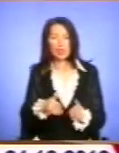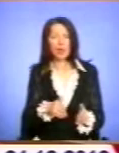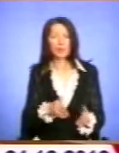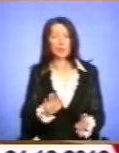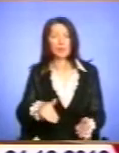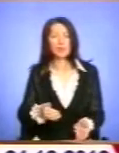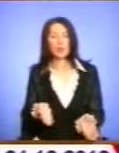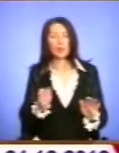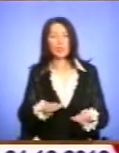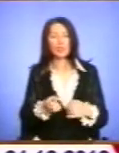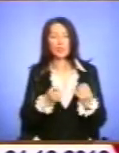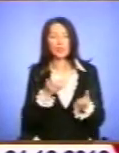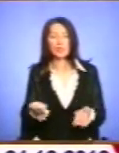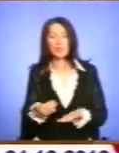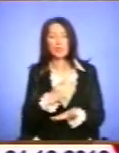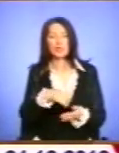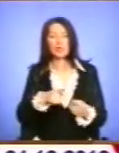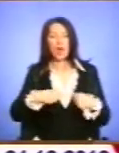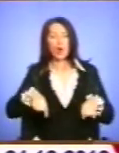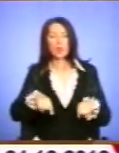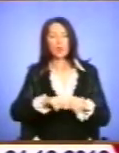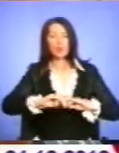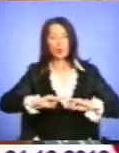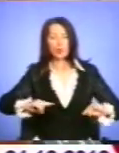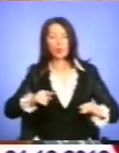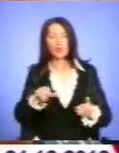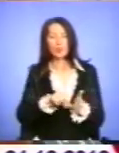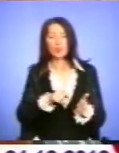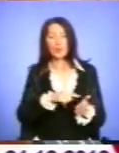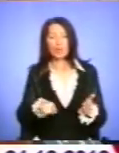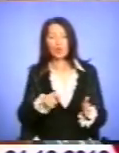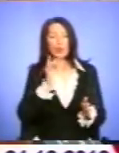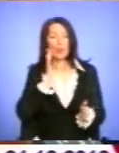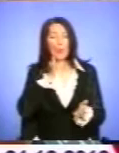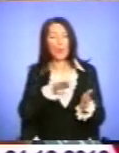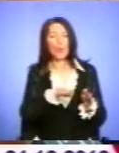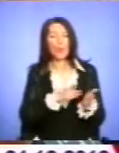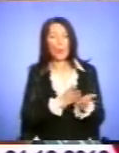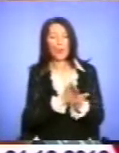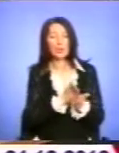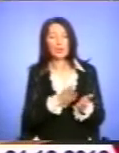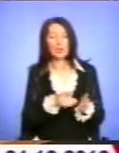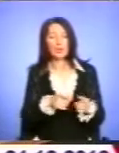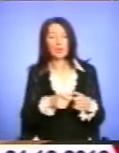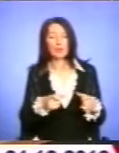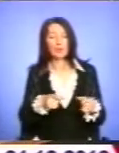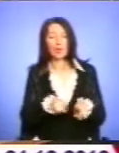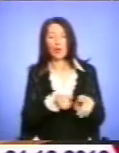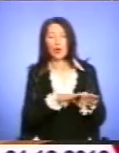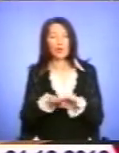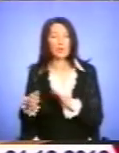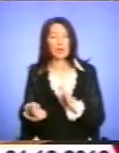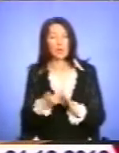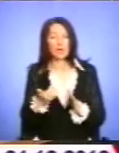квітів зібралися за круглим столом. Його учасники відзначили, що політиків такого рівня, як В'ячеслав Чорновіл, бракує у Верховній Раді.